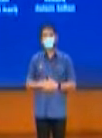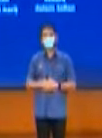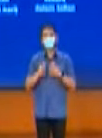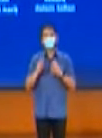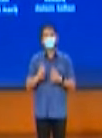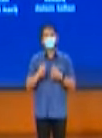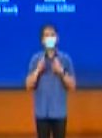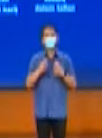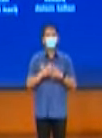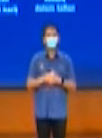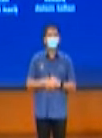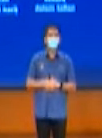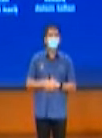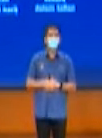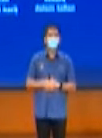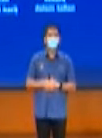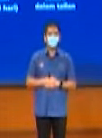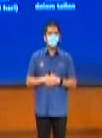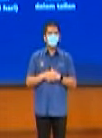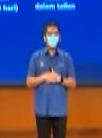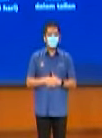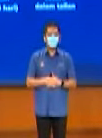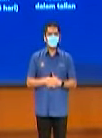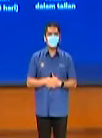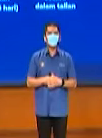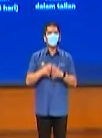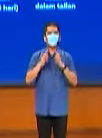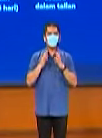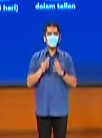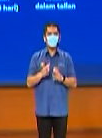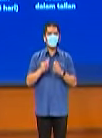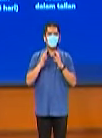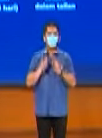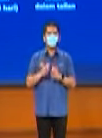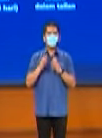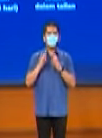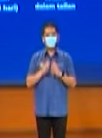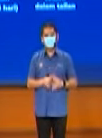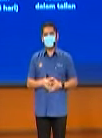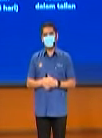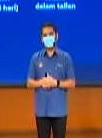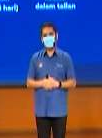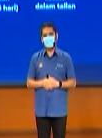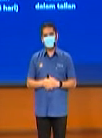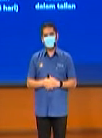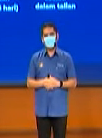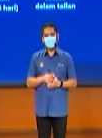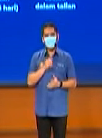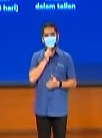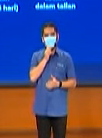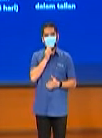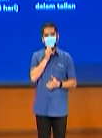ini proses pengeluaran urine ia mengambil masa 76 hari